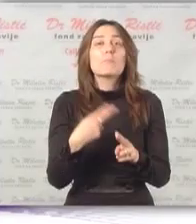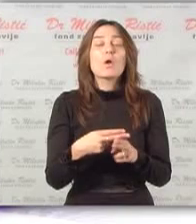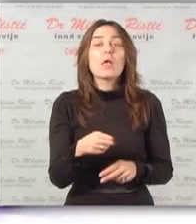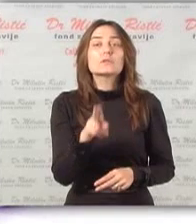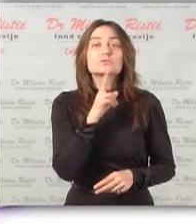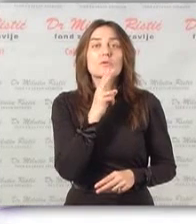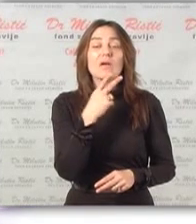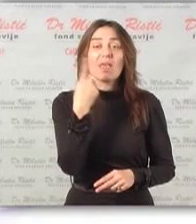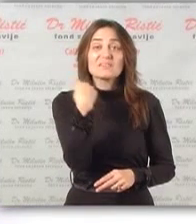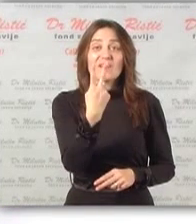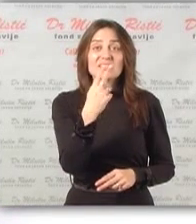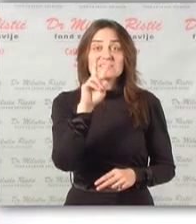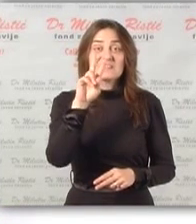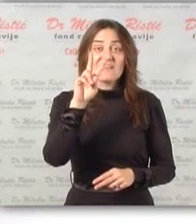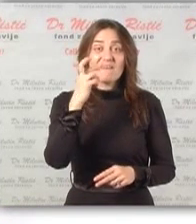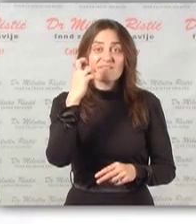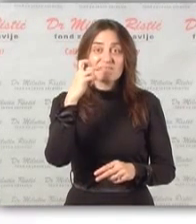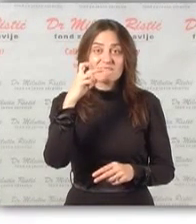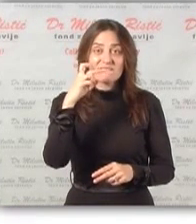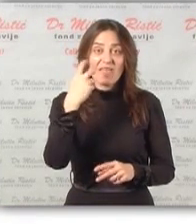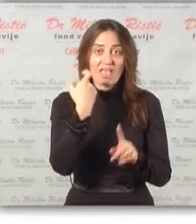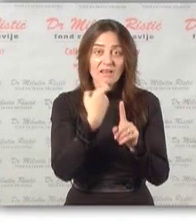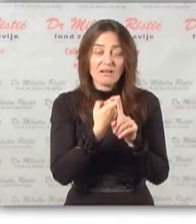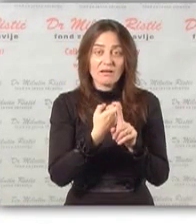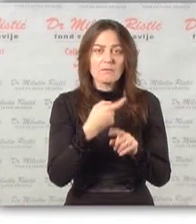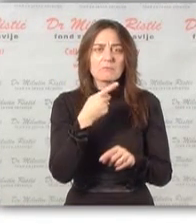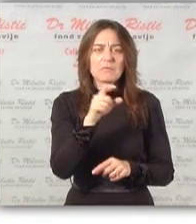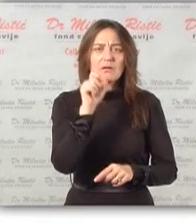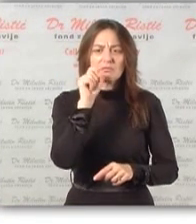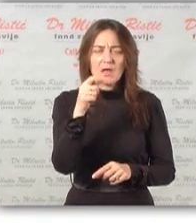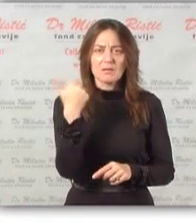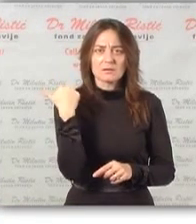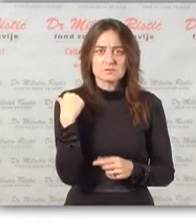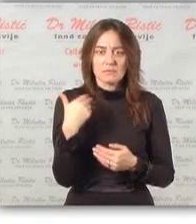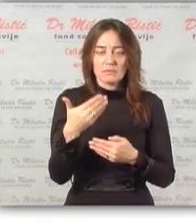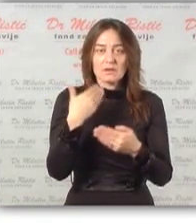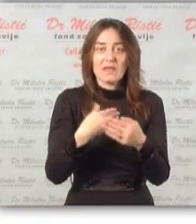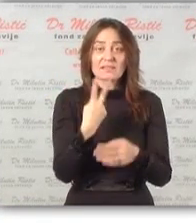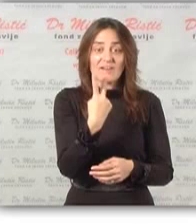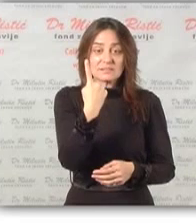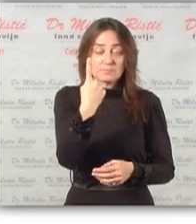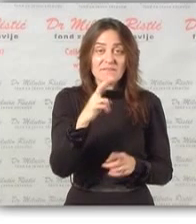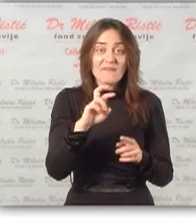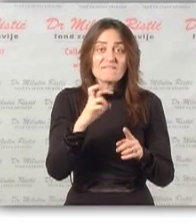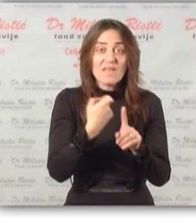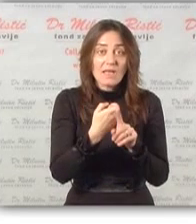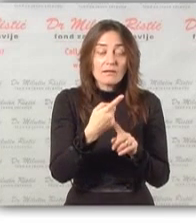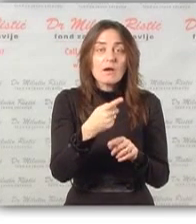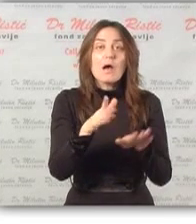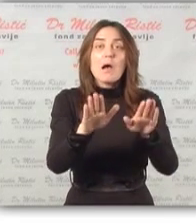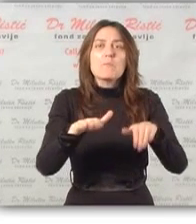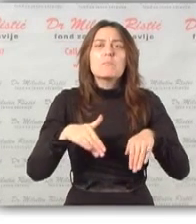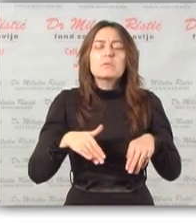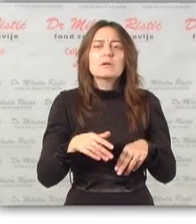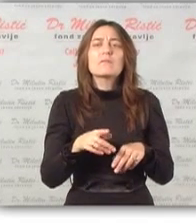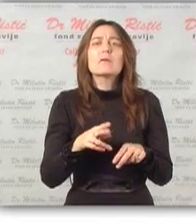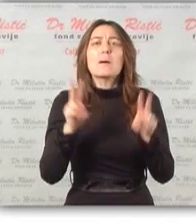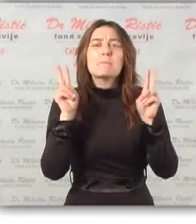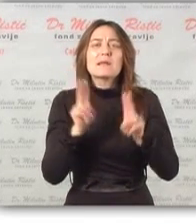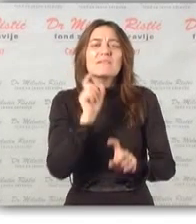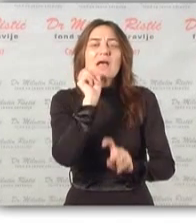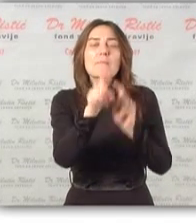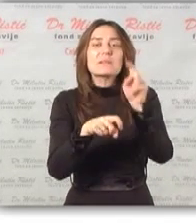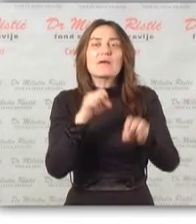Bolest koja je u 20. veku, a i ovih 12 godina 21. veka poprimila prave